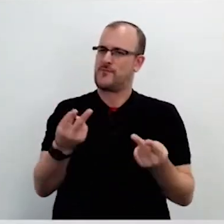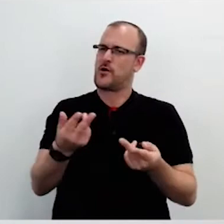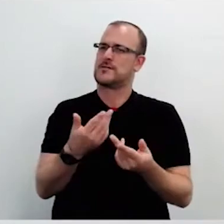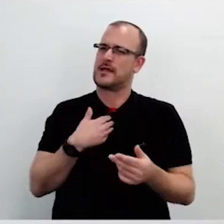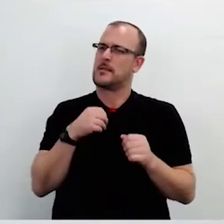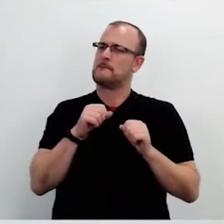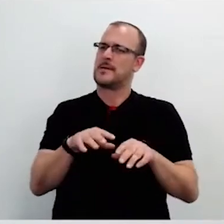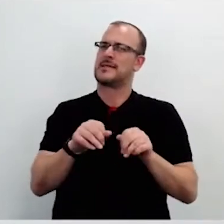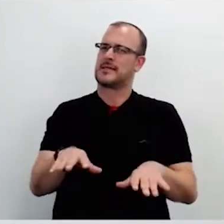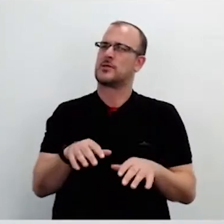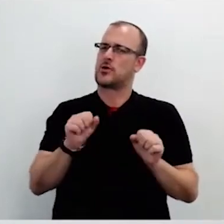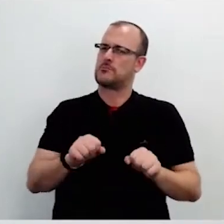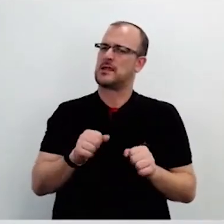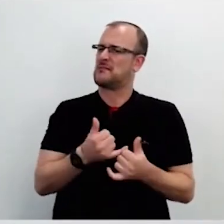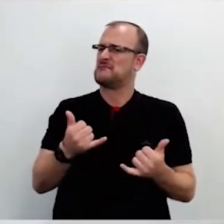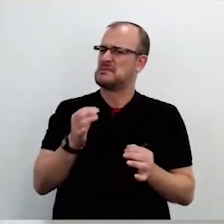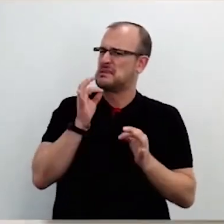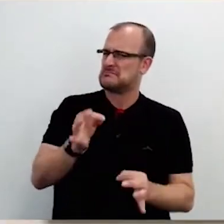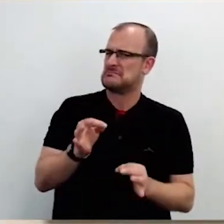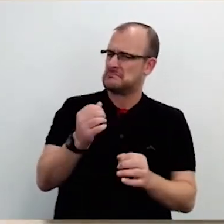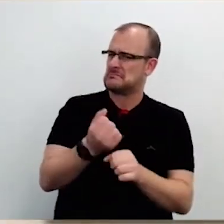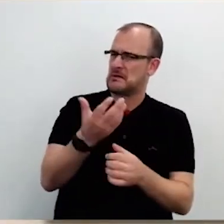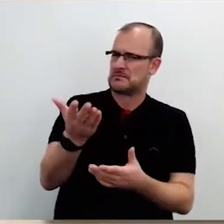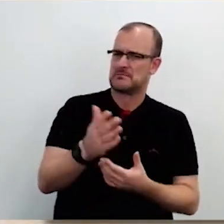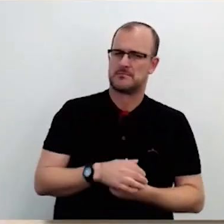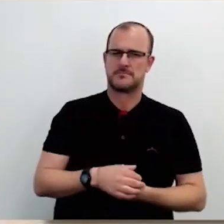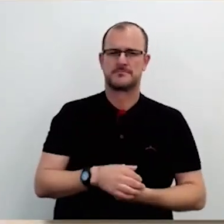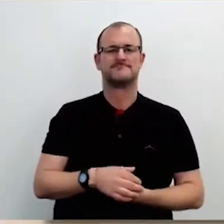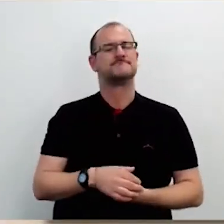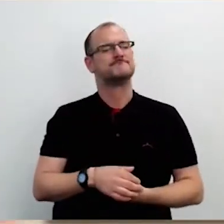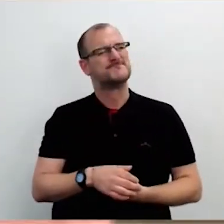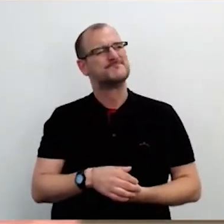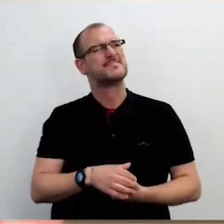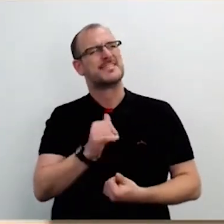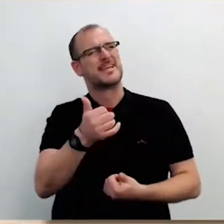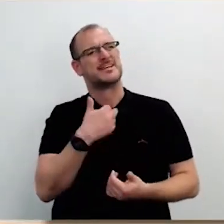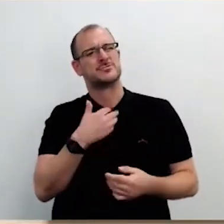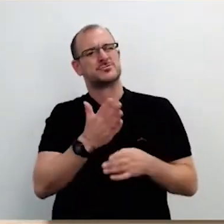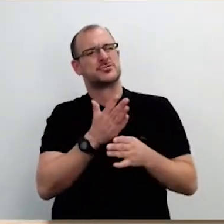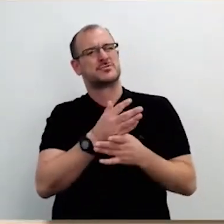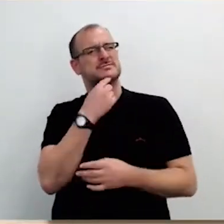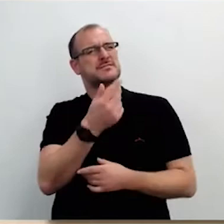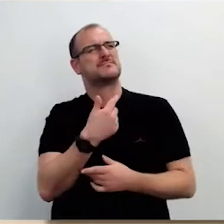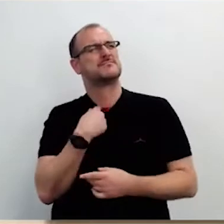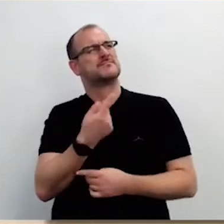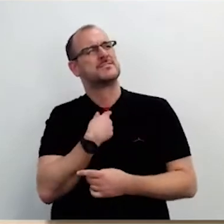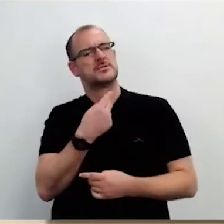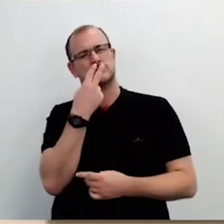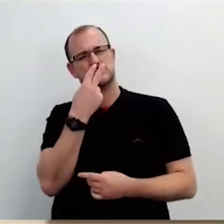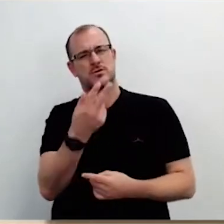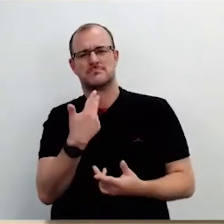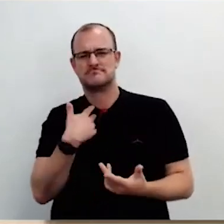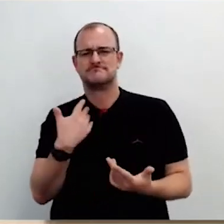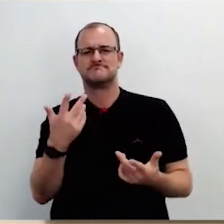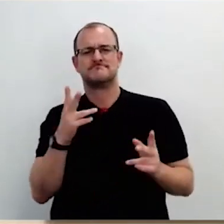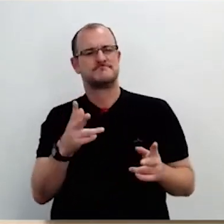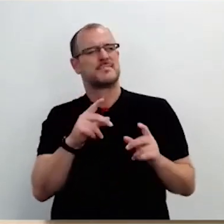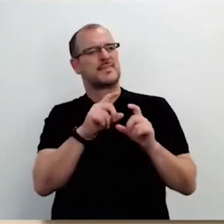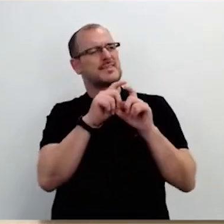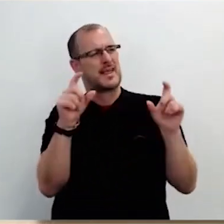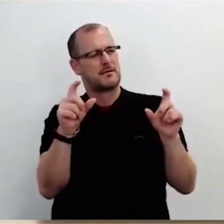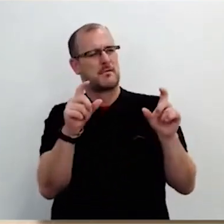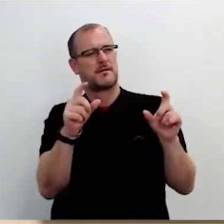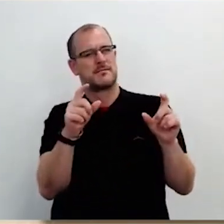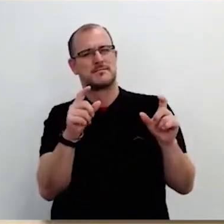denn genau? Ja, also das ist, was ich gesagt habe. Wir gucken halt integriert auf das Thema. Wir